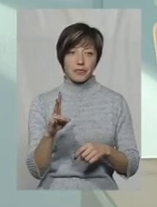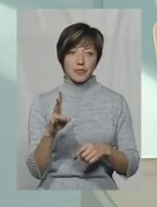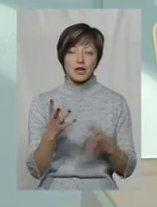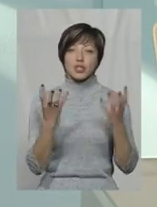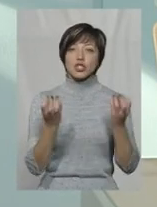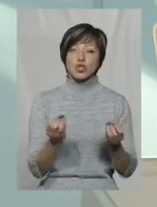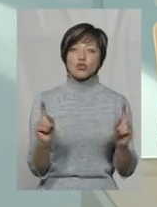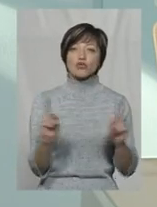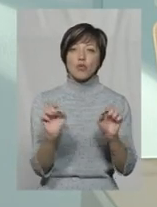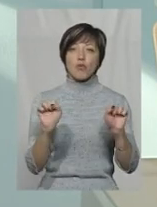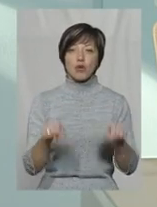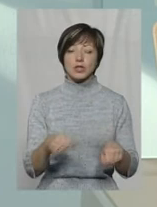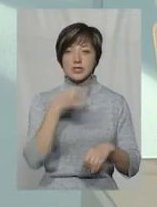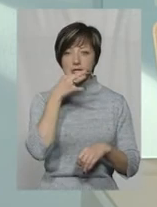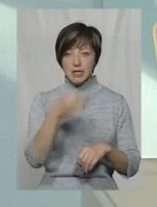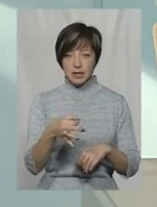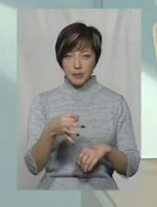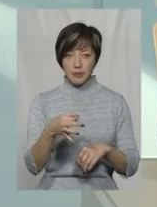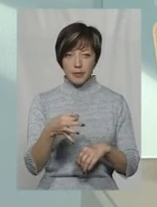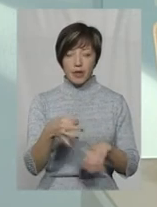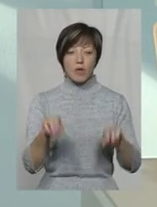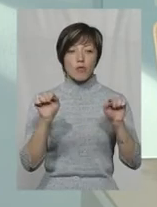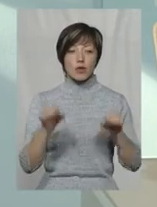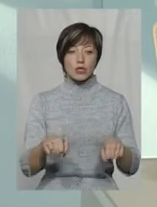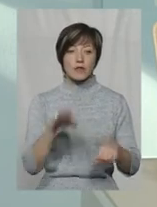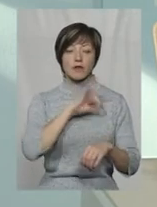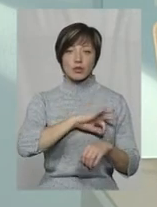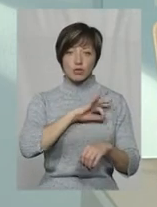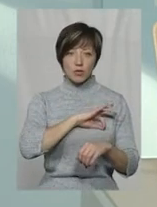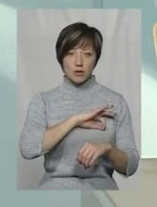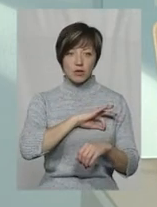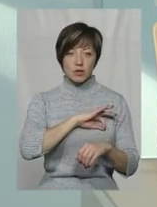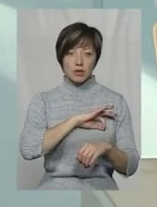Ну, ще що можна сказати? Можна приміняти такі